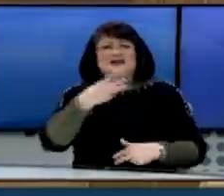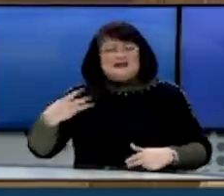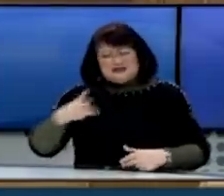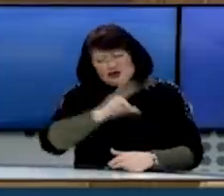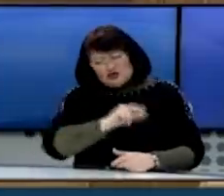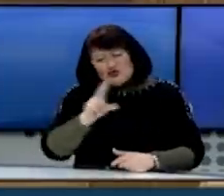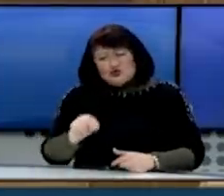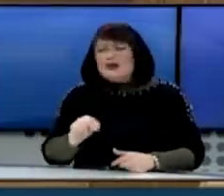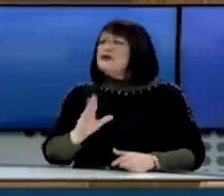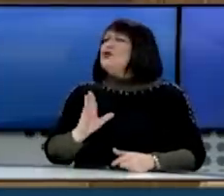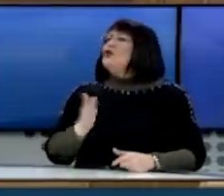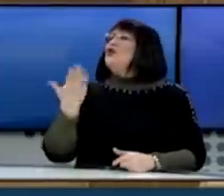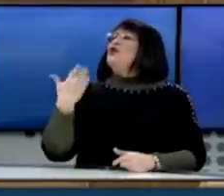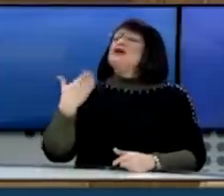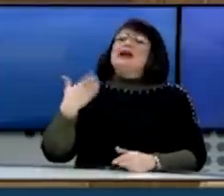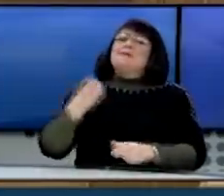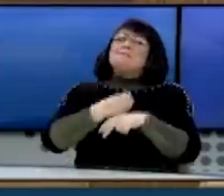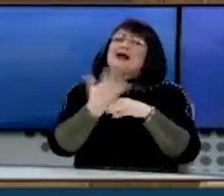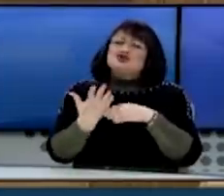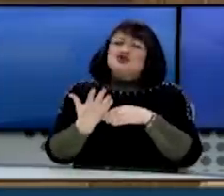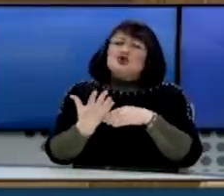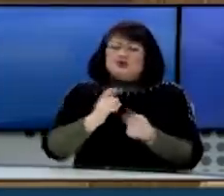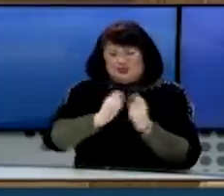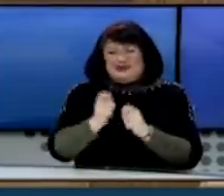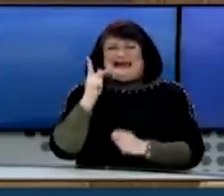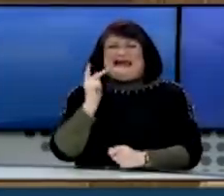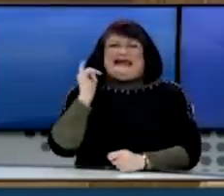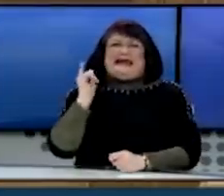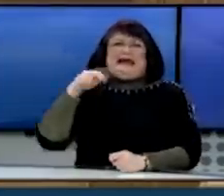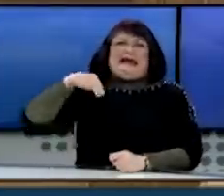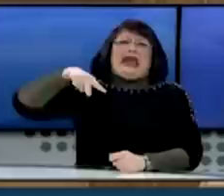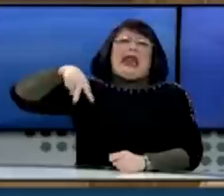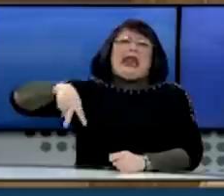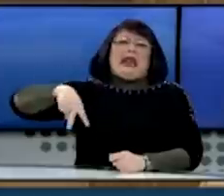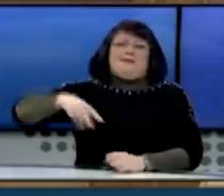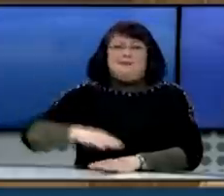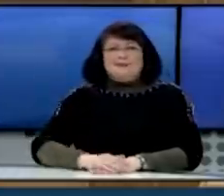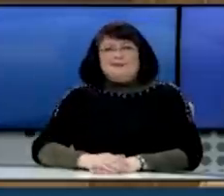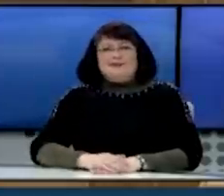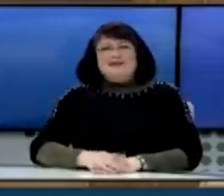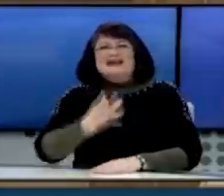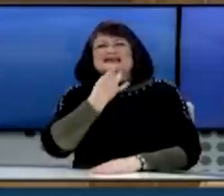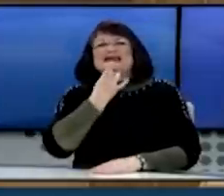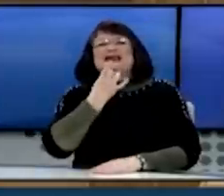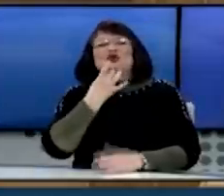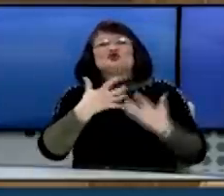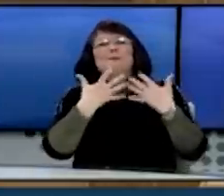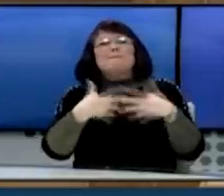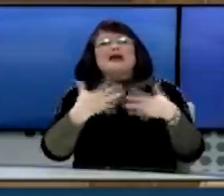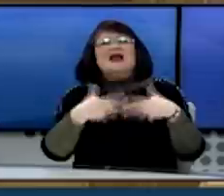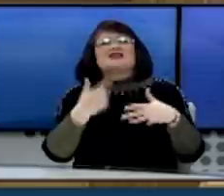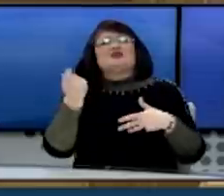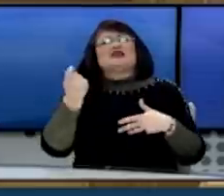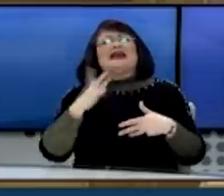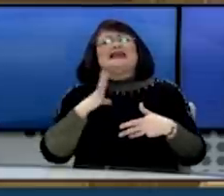ΣΥΡΙΖΑ και επί των ημερών του ΠΑΣΟΚ, που τώρα λέγεται ΚΙΝΑΛ. Ένας στιγνός μηχανισμός εξουσίας των